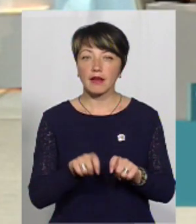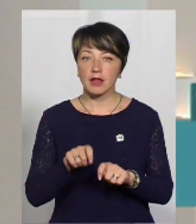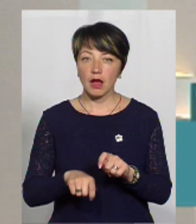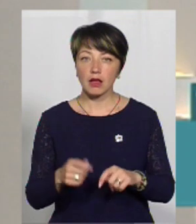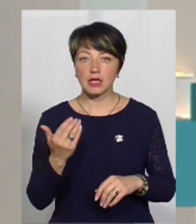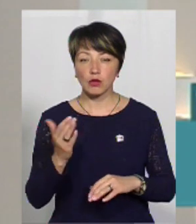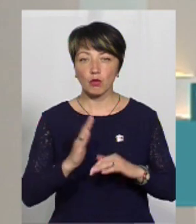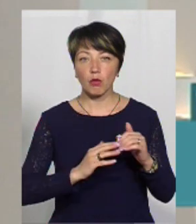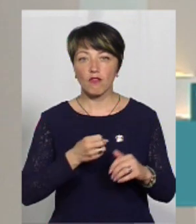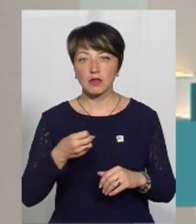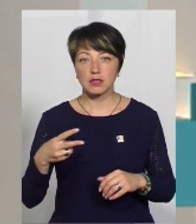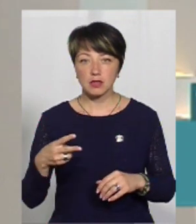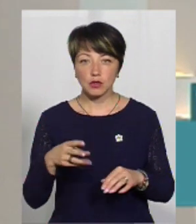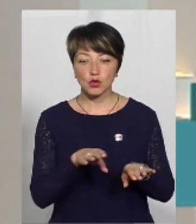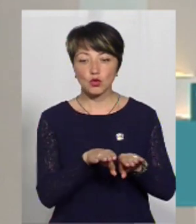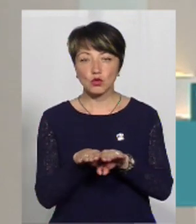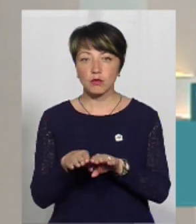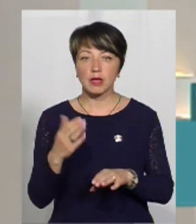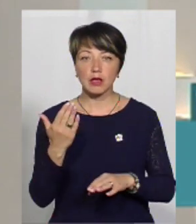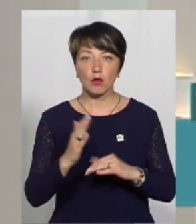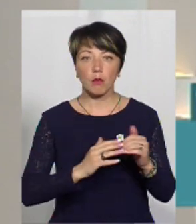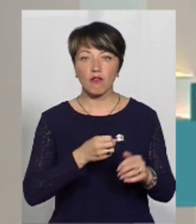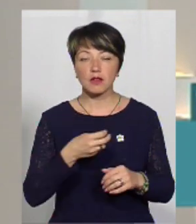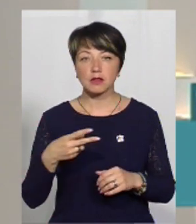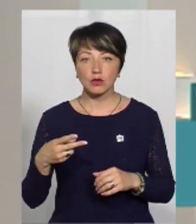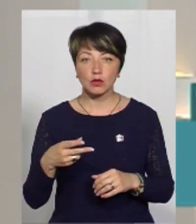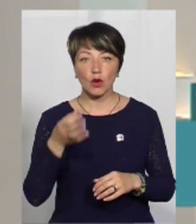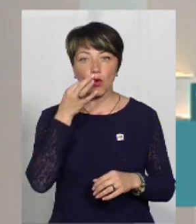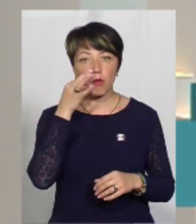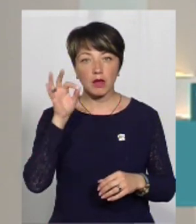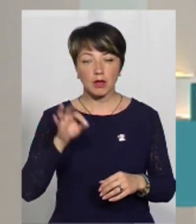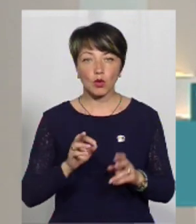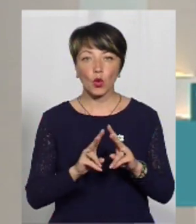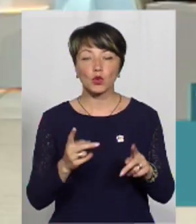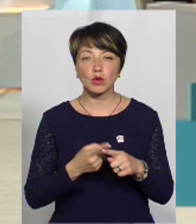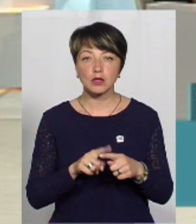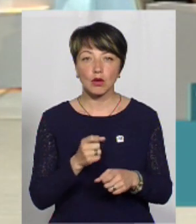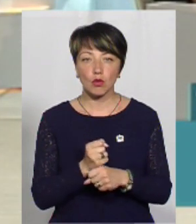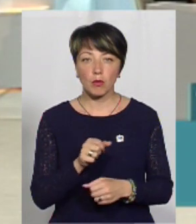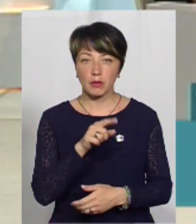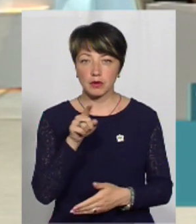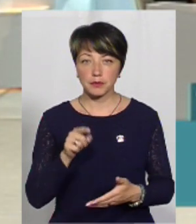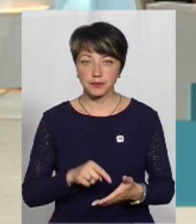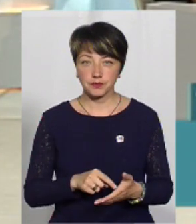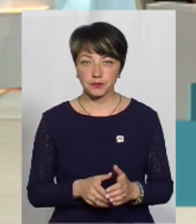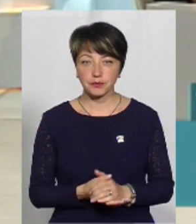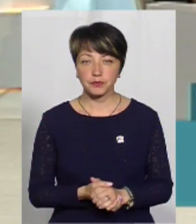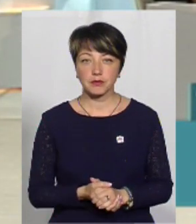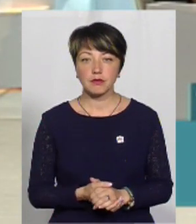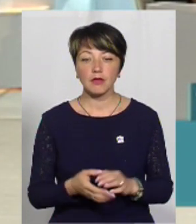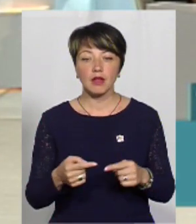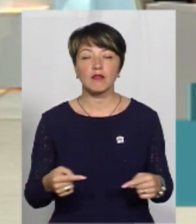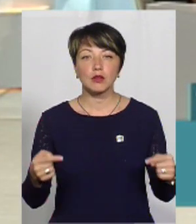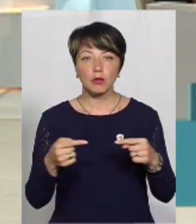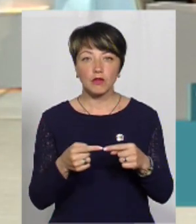перевіряєте їхню професійність, ступінь їхньої професійності, компетентності? Хто це робить? Так, це відповідно